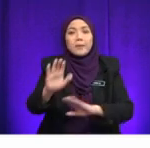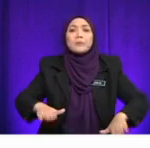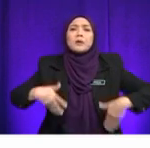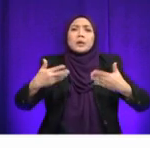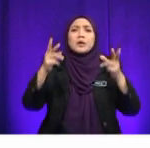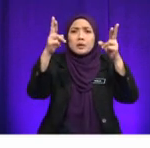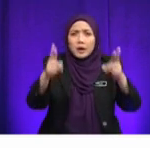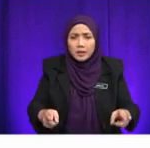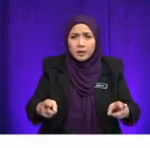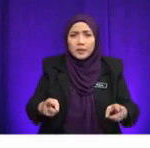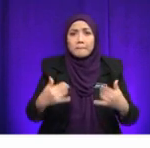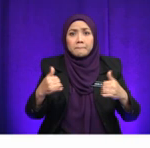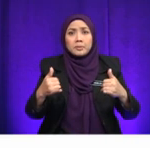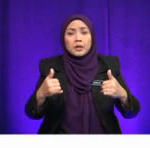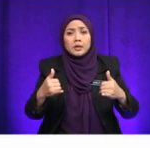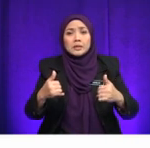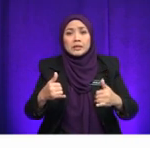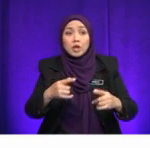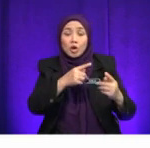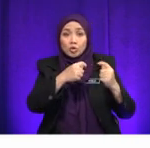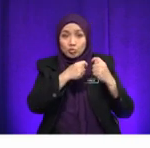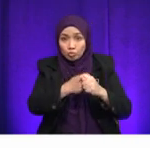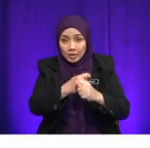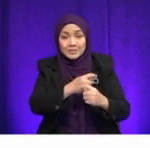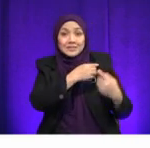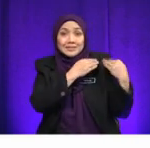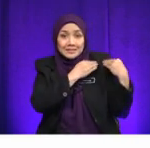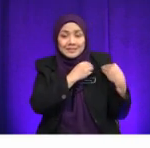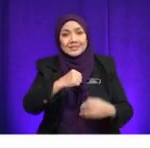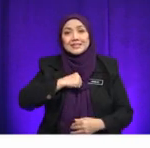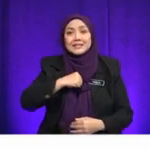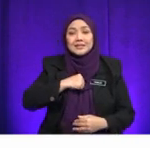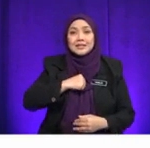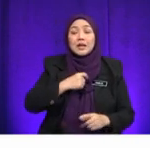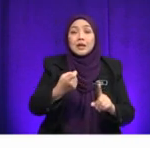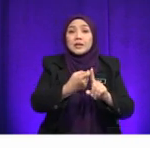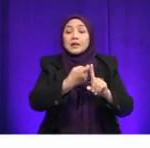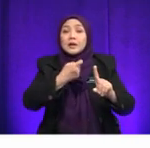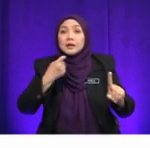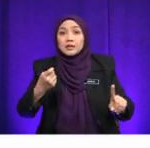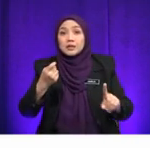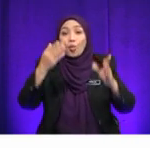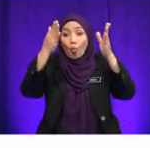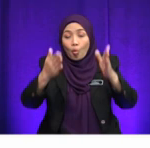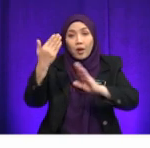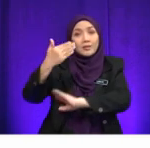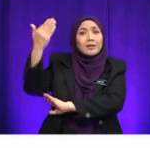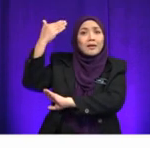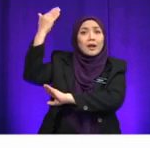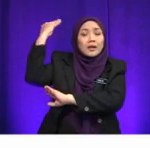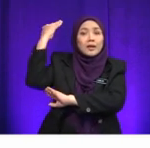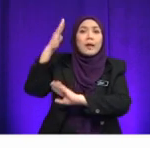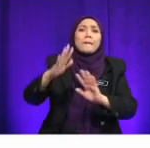peranan dalam mempertahankan kedaulatan negara yang diwarisi daripada pengorbanan tokoh terdahulu Bagaimana